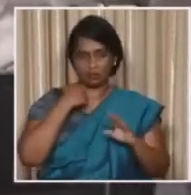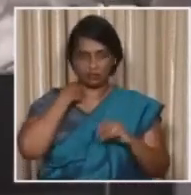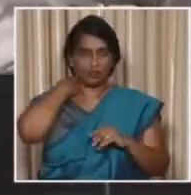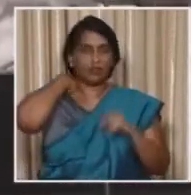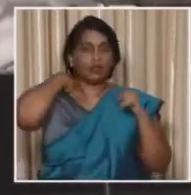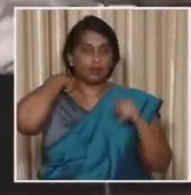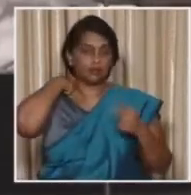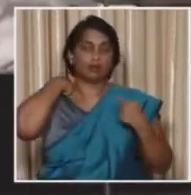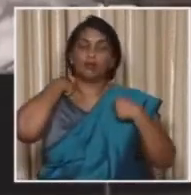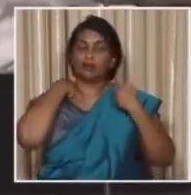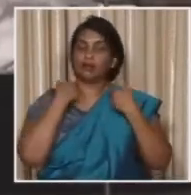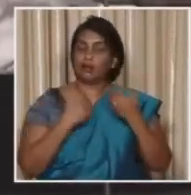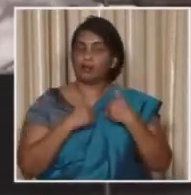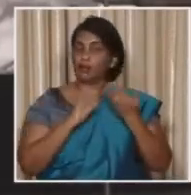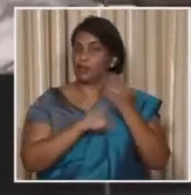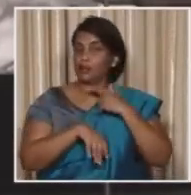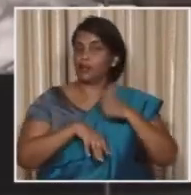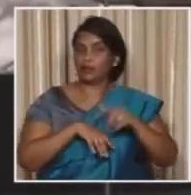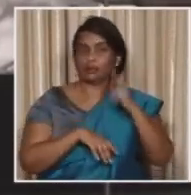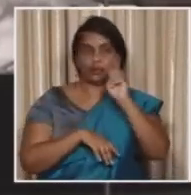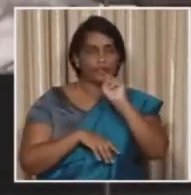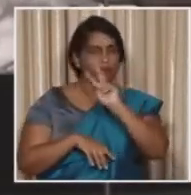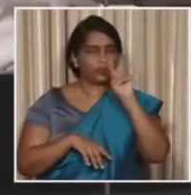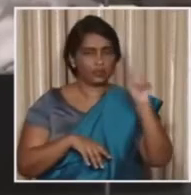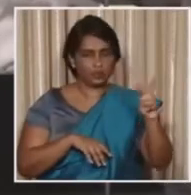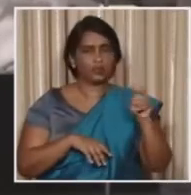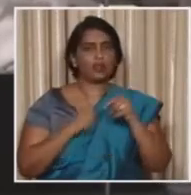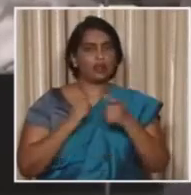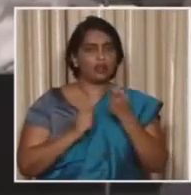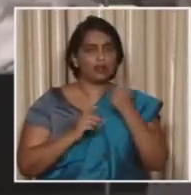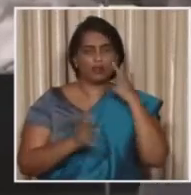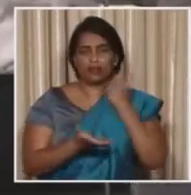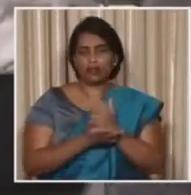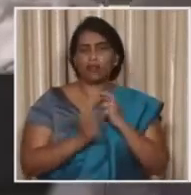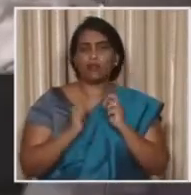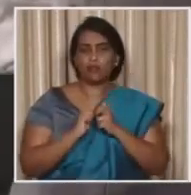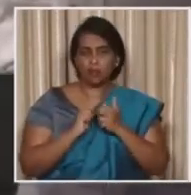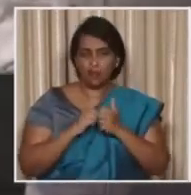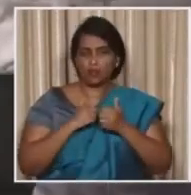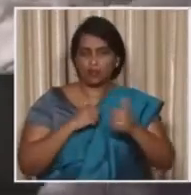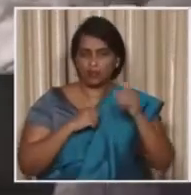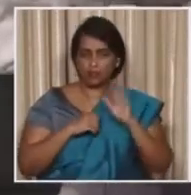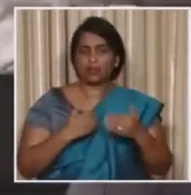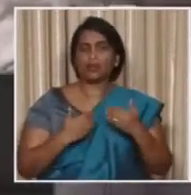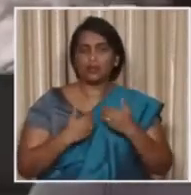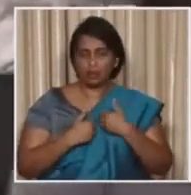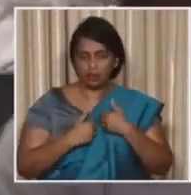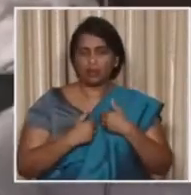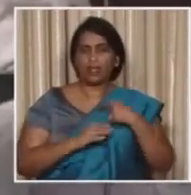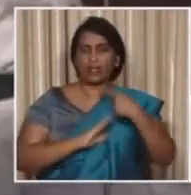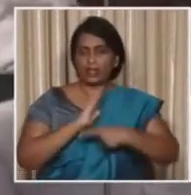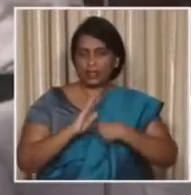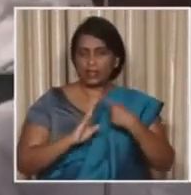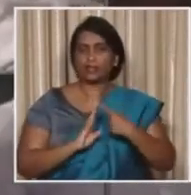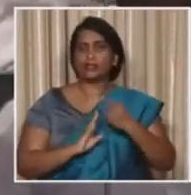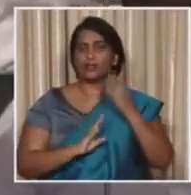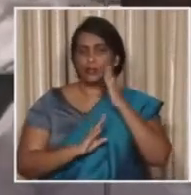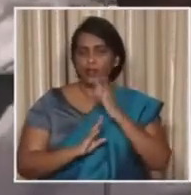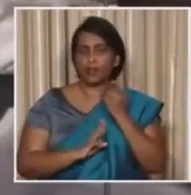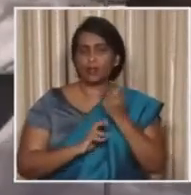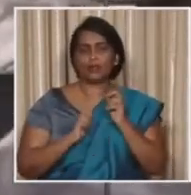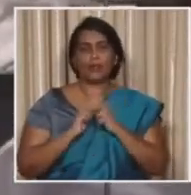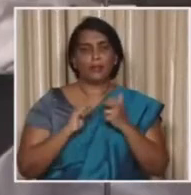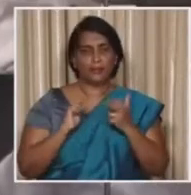මන්ත්‍රීතුමනි, අපිට පසුගිය කාලේ 2022 මේ ආර්ථික අර්බුදයේ මුහුණ දෙන වෙලාවේ අපිට තිබුණේ දේශීය විදේශීය මුදල්